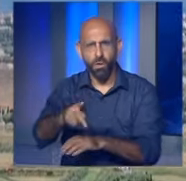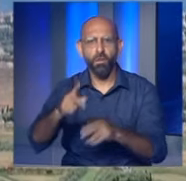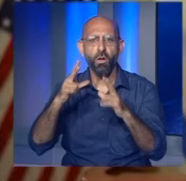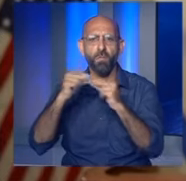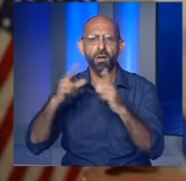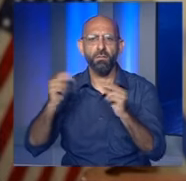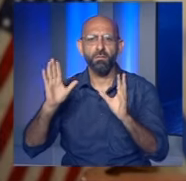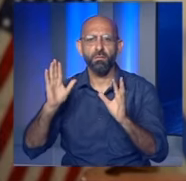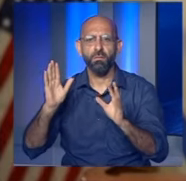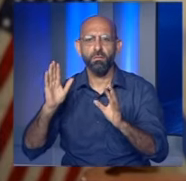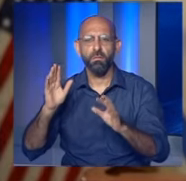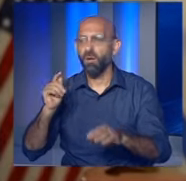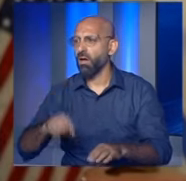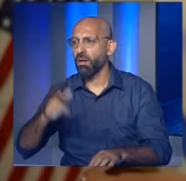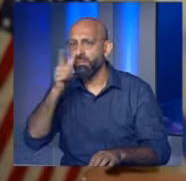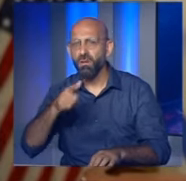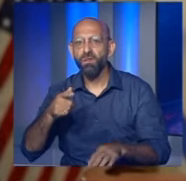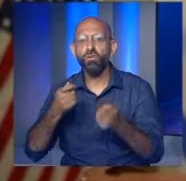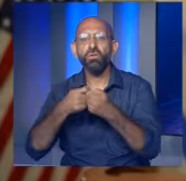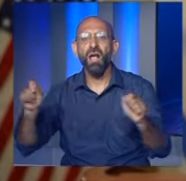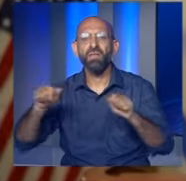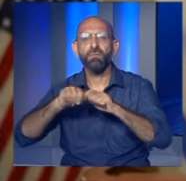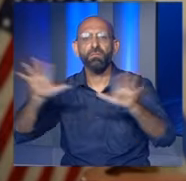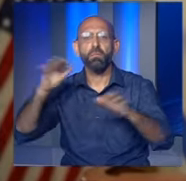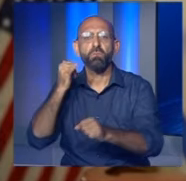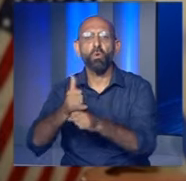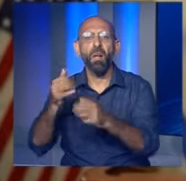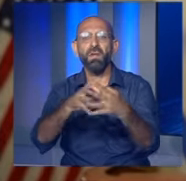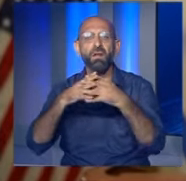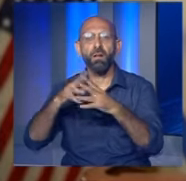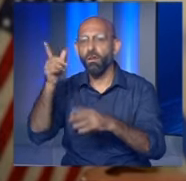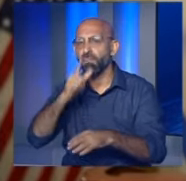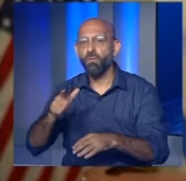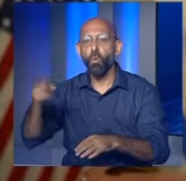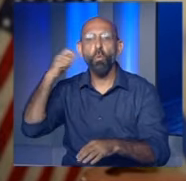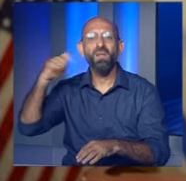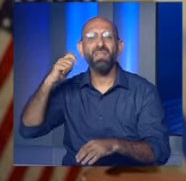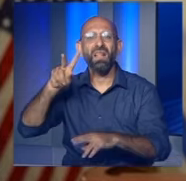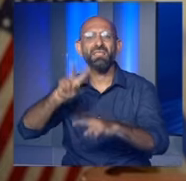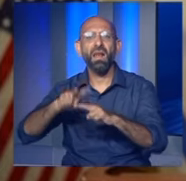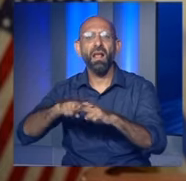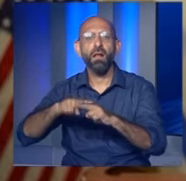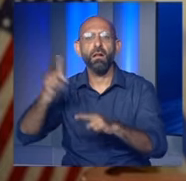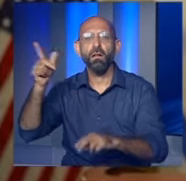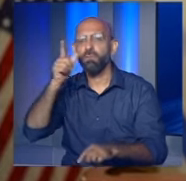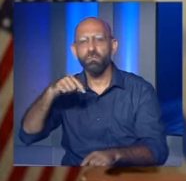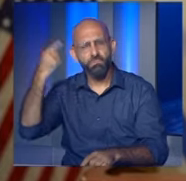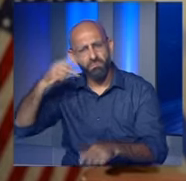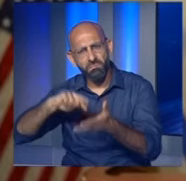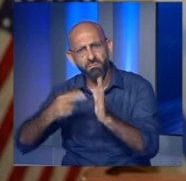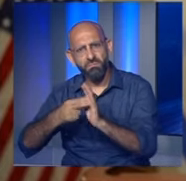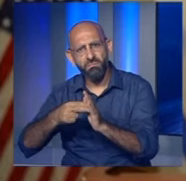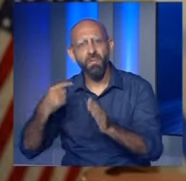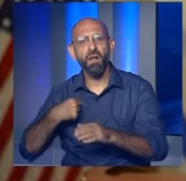الحدود في المقابل صحيفه نيويورك تايمز نقلت عن مسؤولين امريكيين قولهم ان موقف وزير العسكر